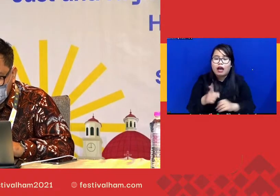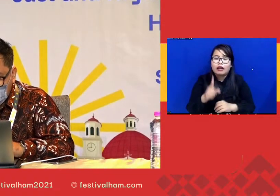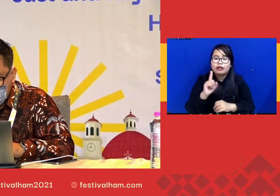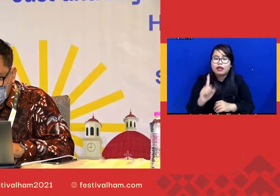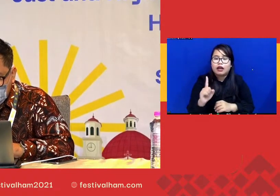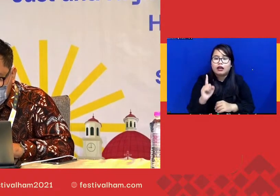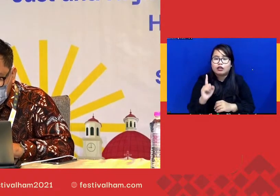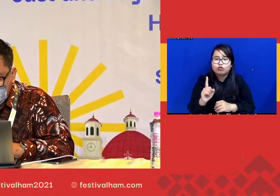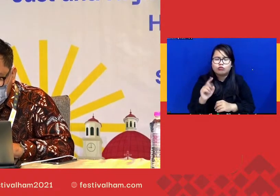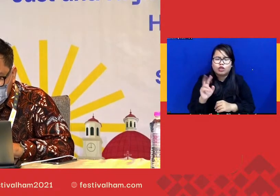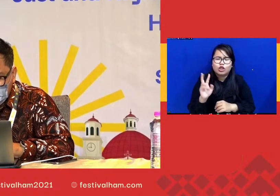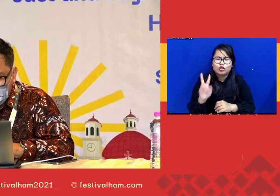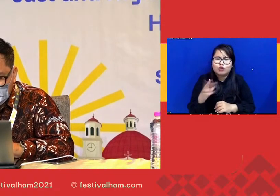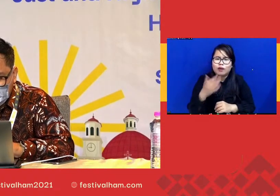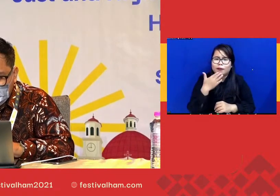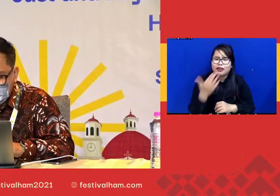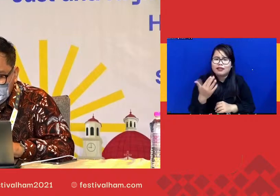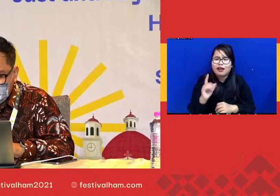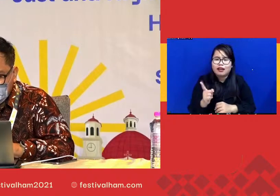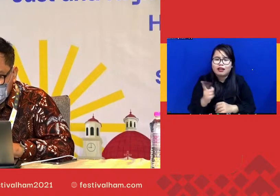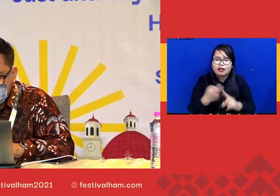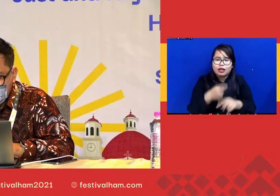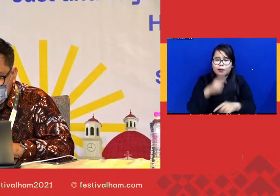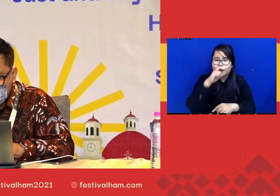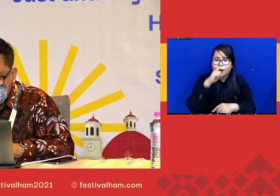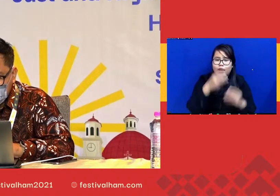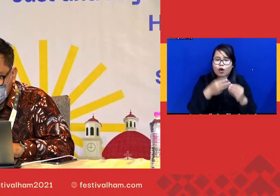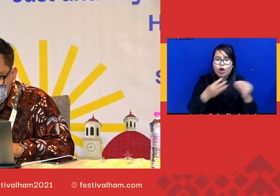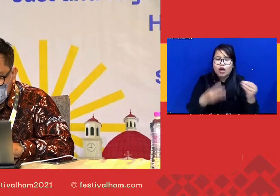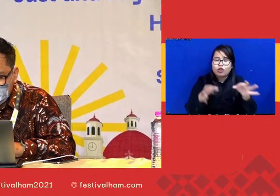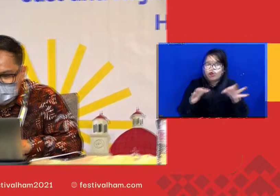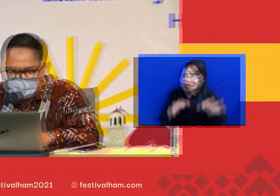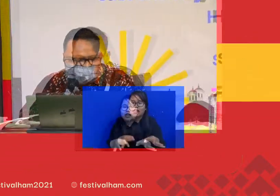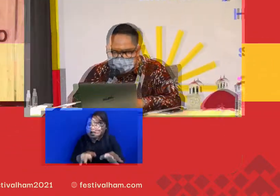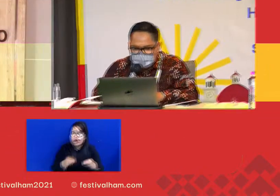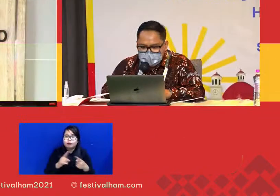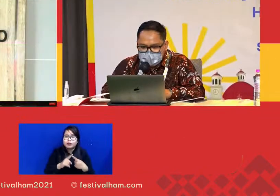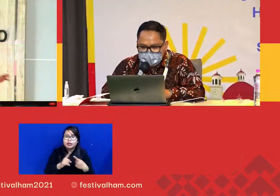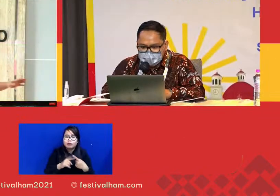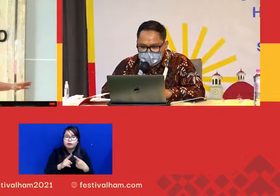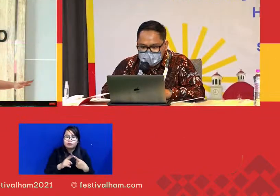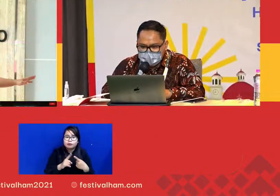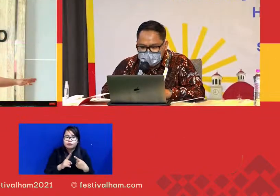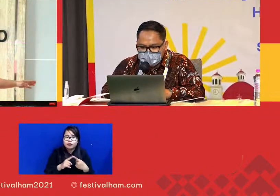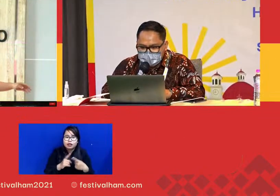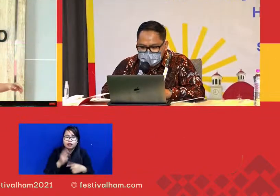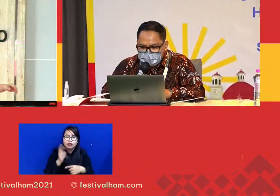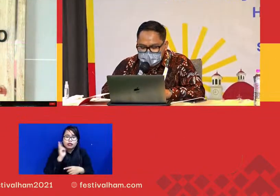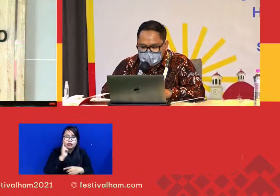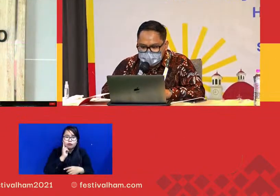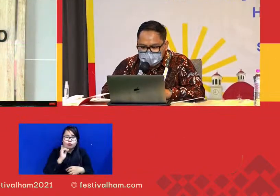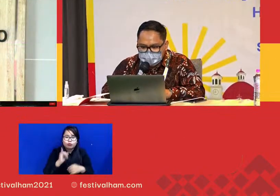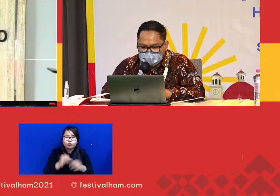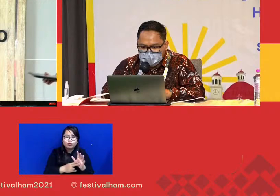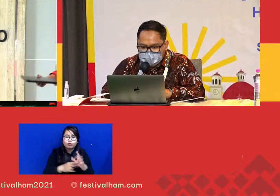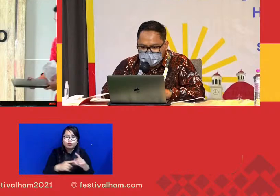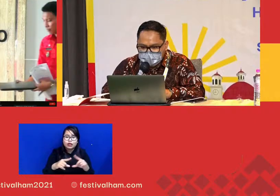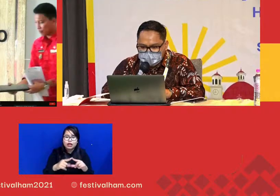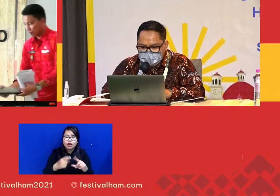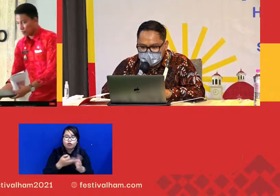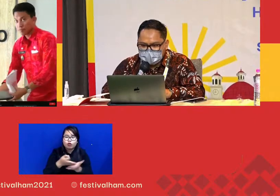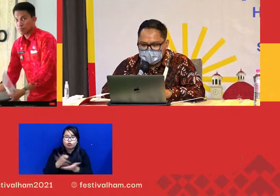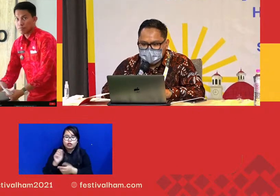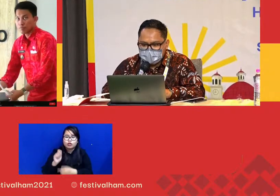Ada dua pertanyaan untuk Bapak Wali Kota. Yang pertama dari Ibu Ina dari Fakultas Hukum